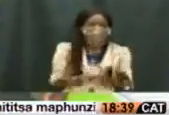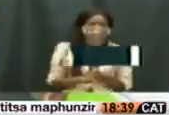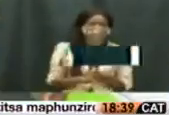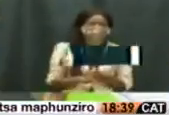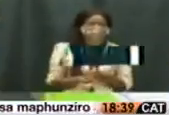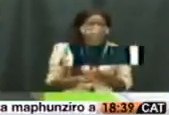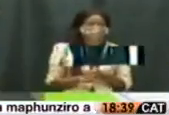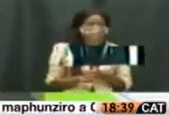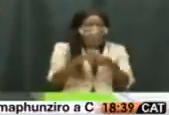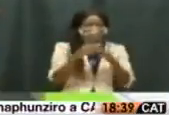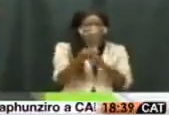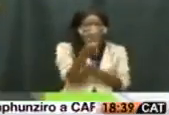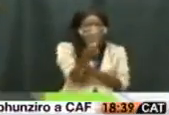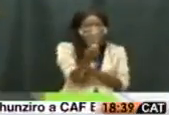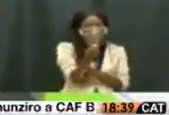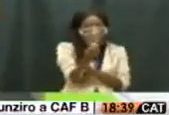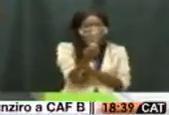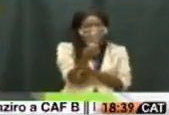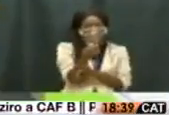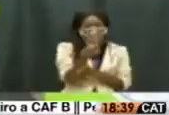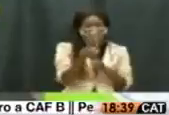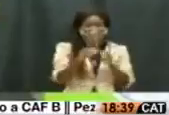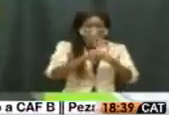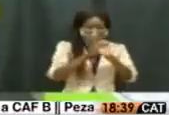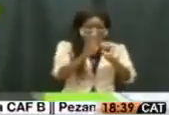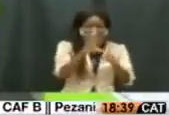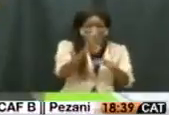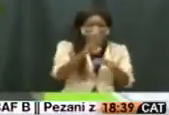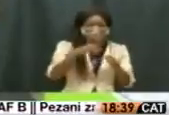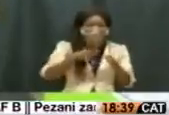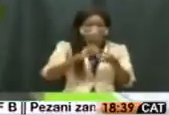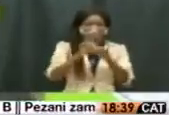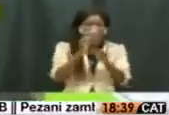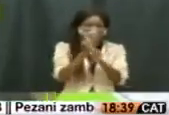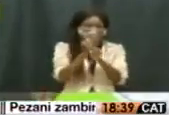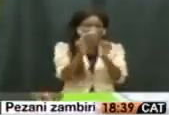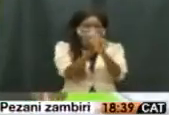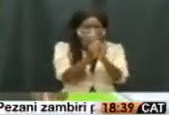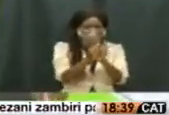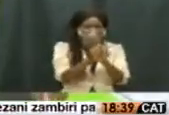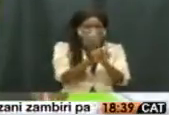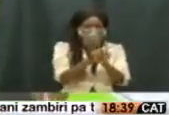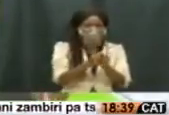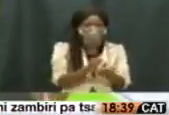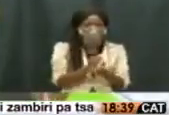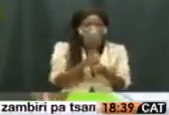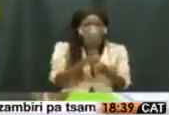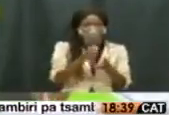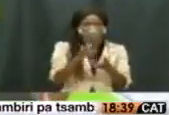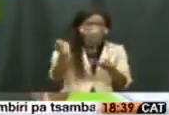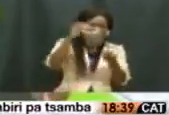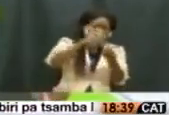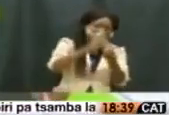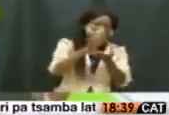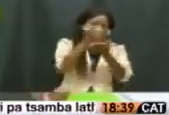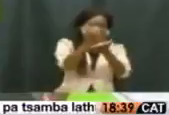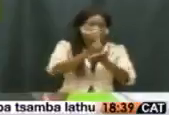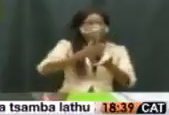ndi ndrama za COVID zomwe takatu gira nchito limozi kupatikizapo ndi chitandizo chimene feti nacho